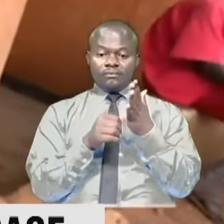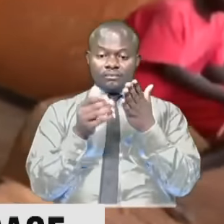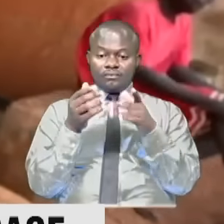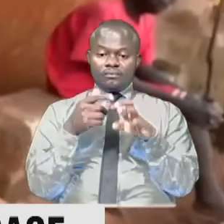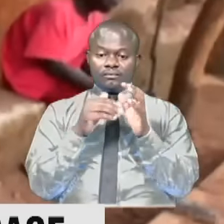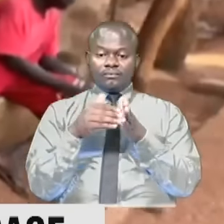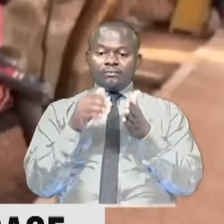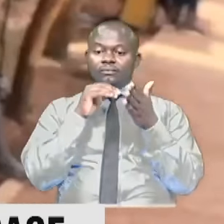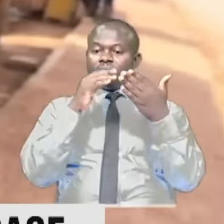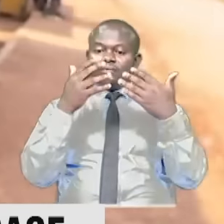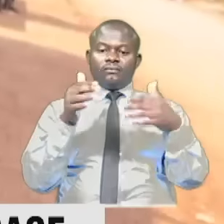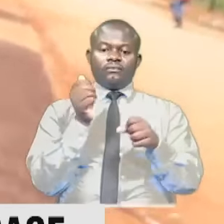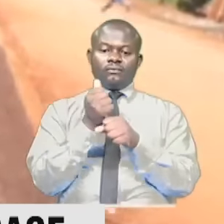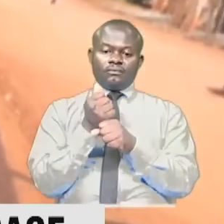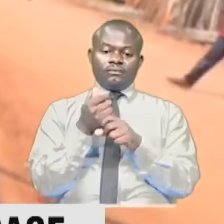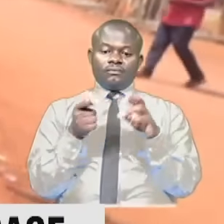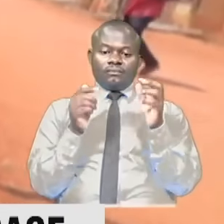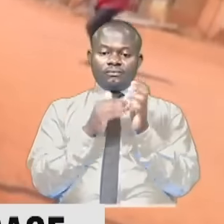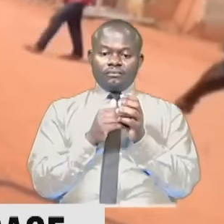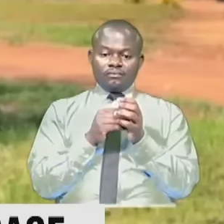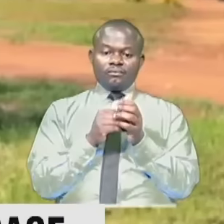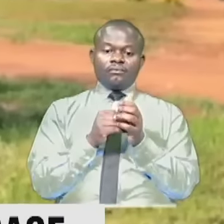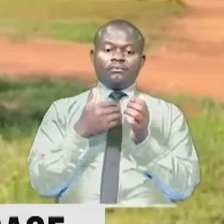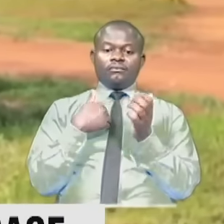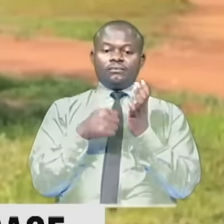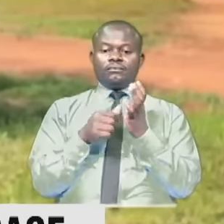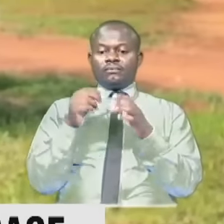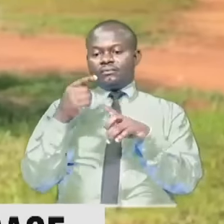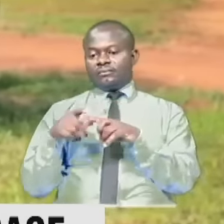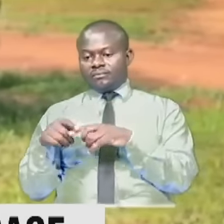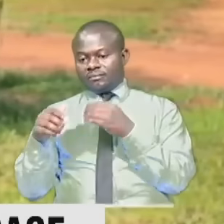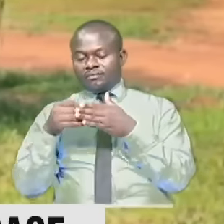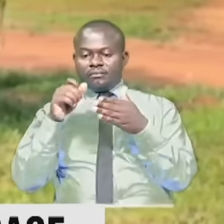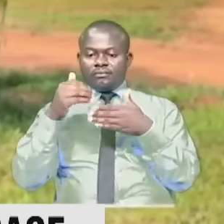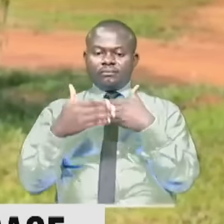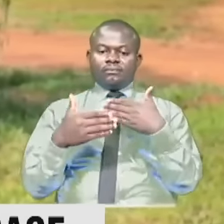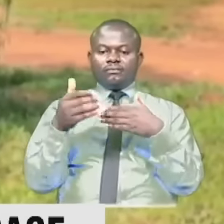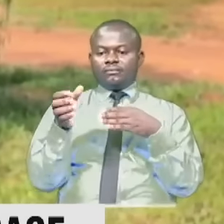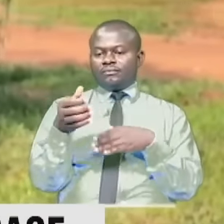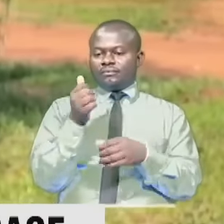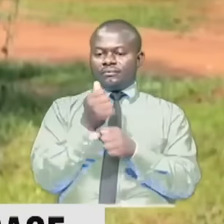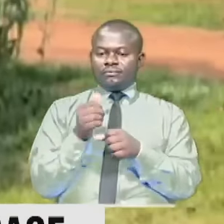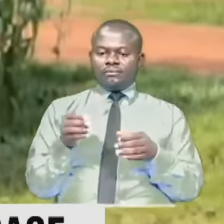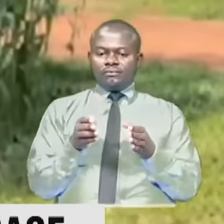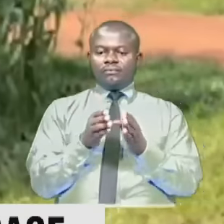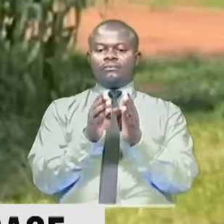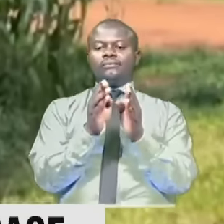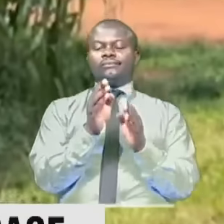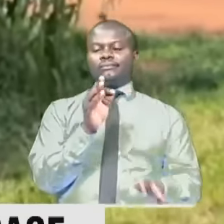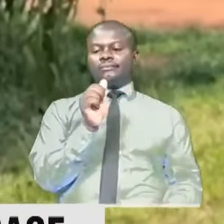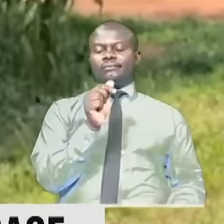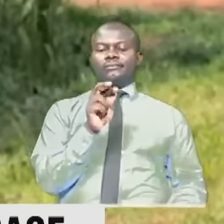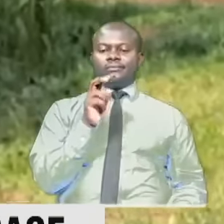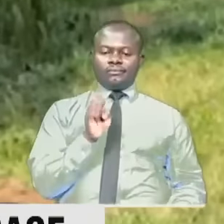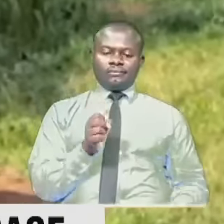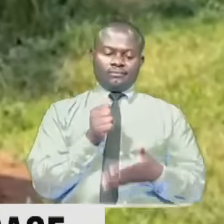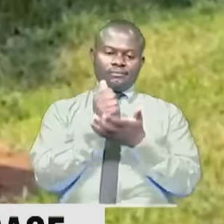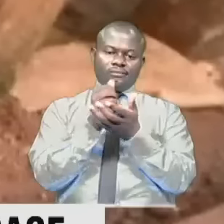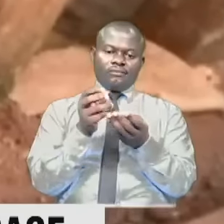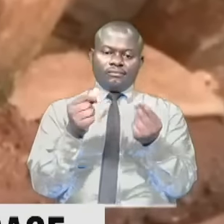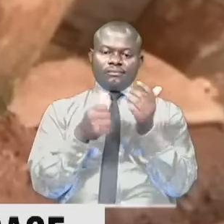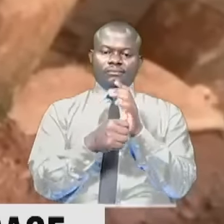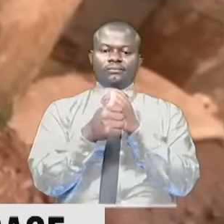umuhanda nturarangira gukorwa. Cyakora ngo abahura n'ibibazo bitandukanye bakwiye kwegera kampani ikora uyu muhanda Fair Construction ikabafasha